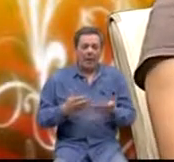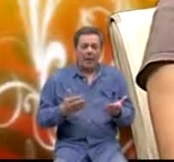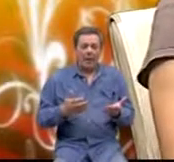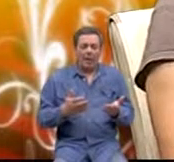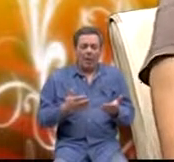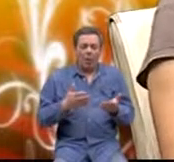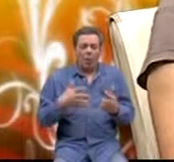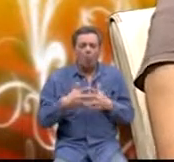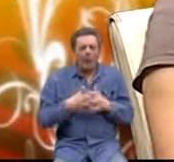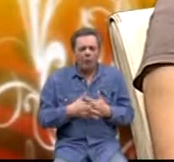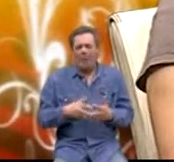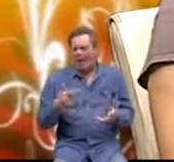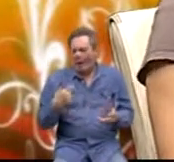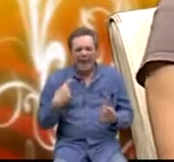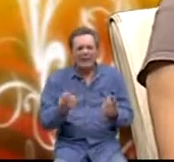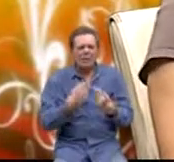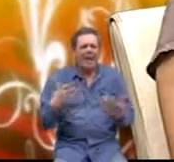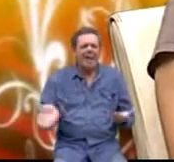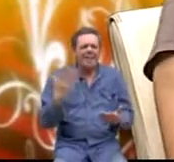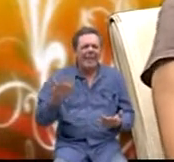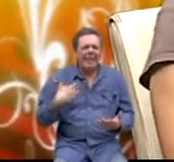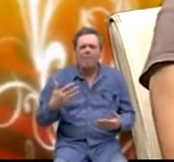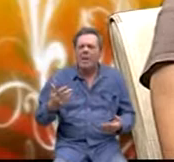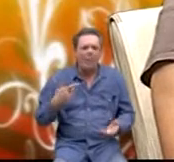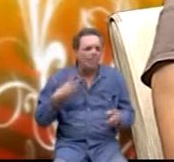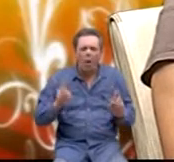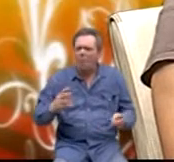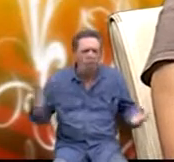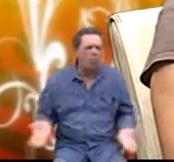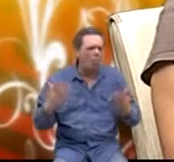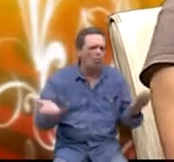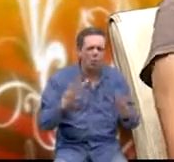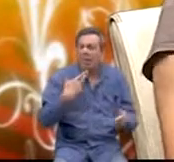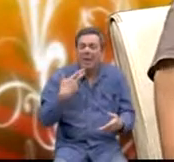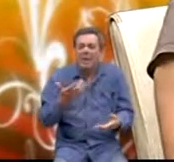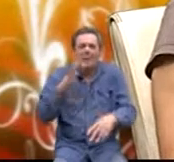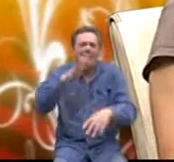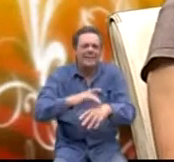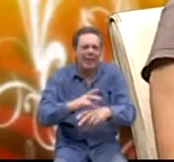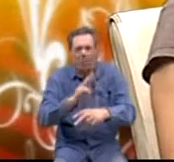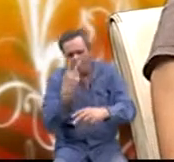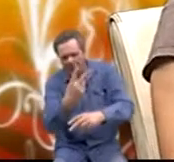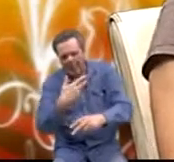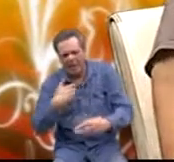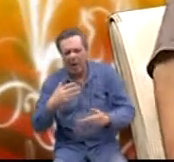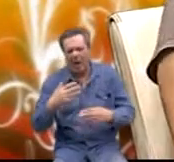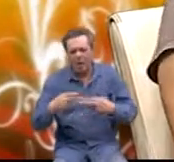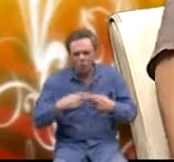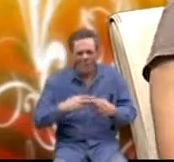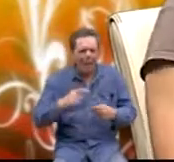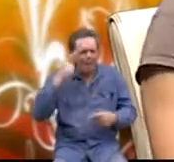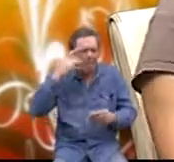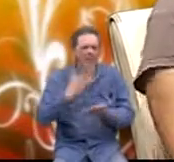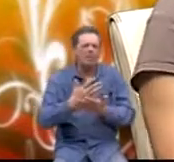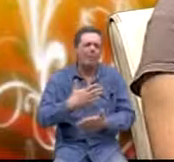da žurimo i da živimo sve brže i brže, da mi jednostavno ne stignemo obratiti pažnju na svog susjeda, nego eventualno jako na sebe i ono što nam je